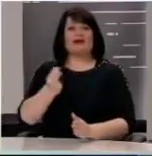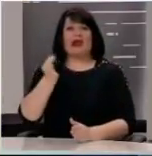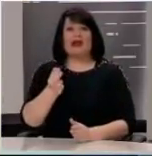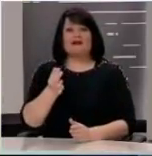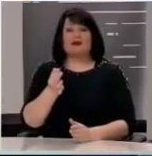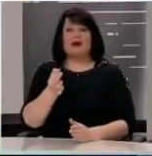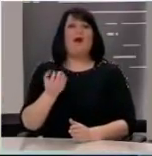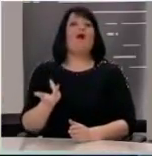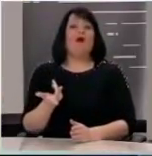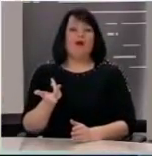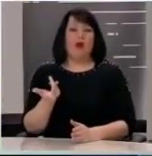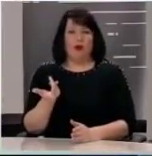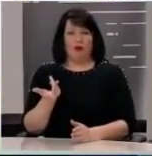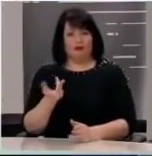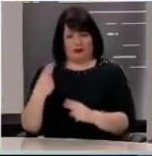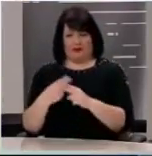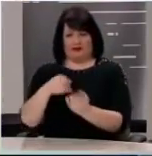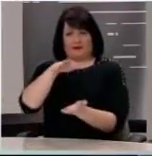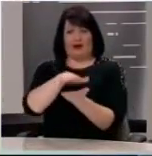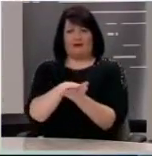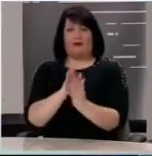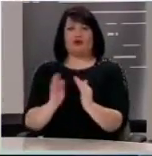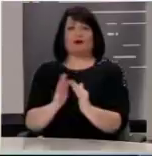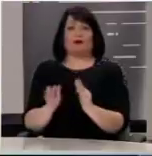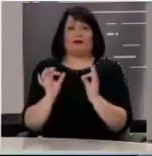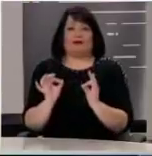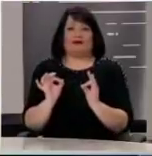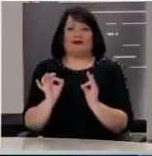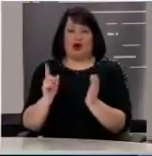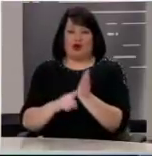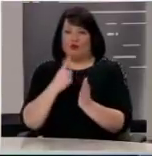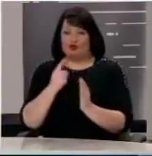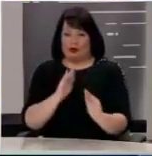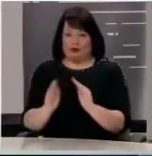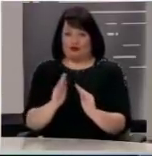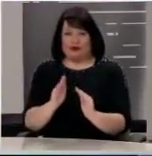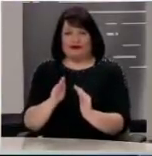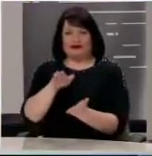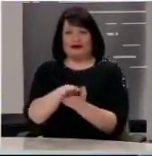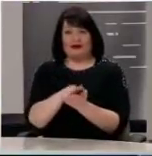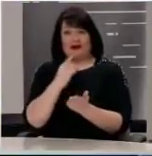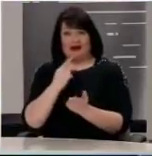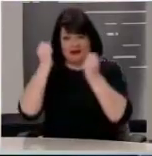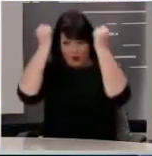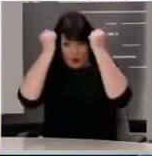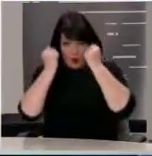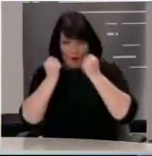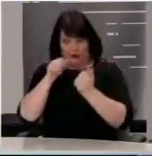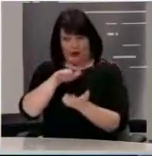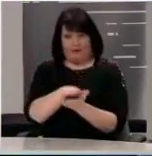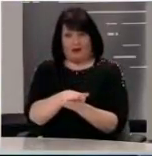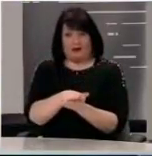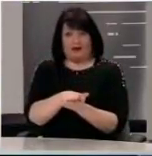αυτοί που έχουν καταθέσει ενόρκως και προστατεύονται βεβαίως με βάση τον νόμο και τους θέτει κουκουλοφόρους, υιοθετείτε